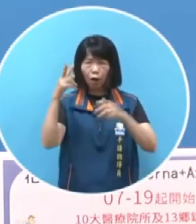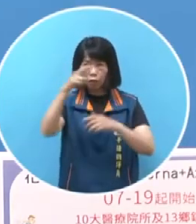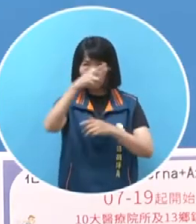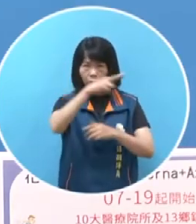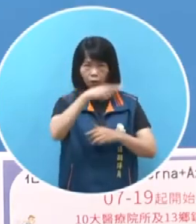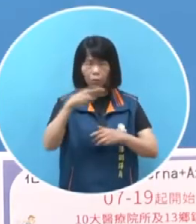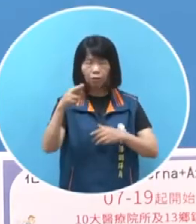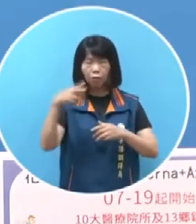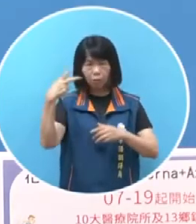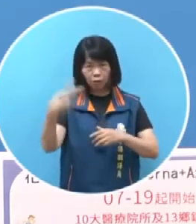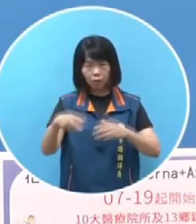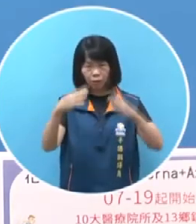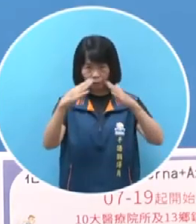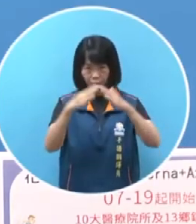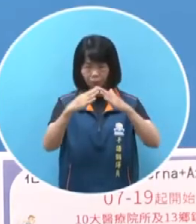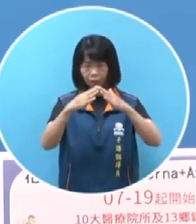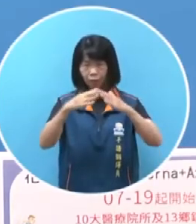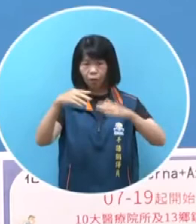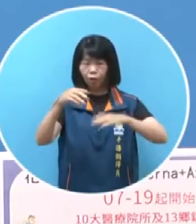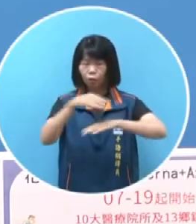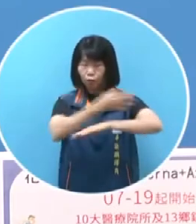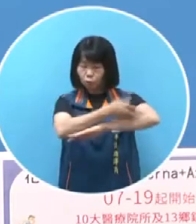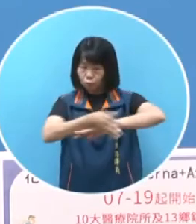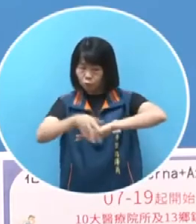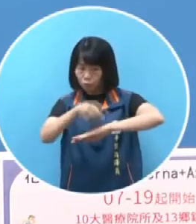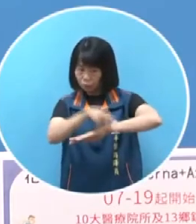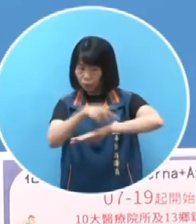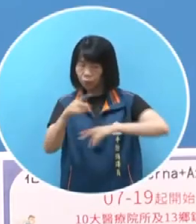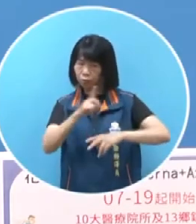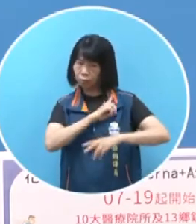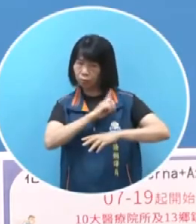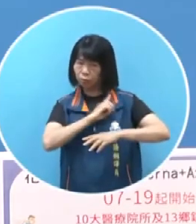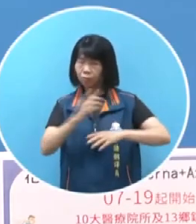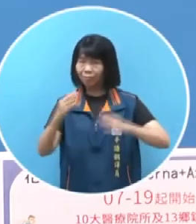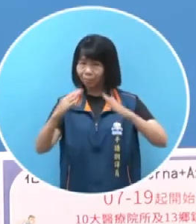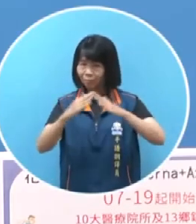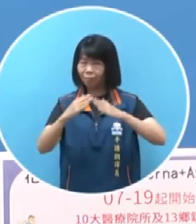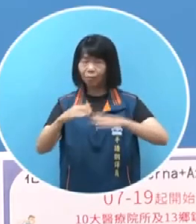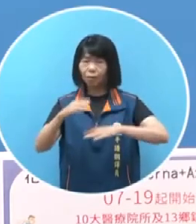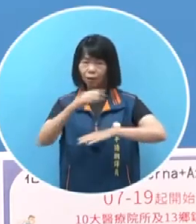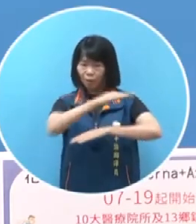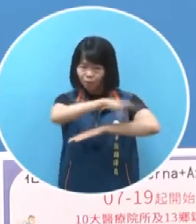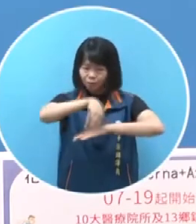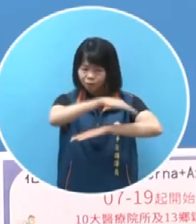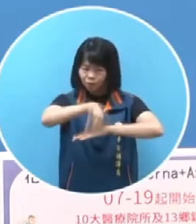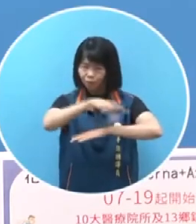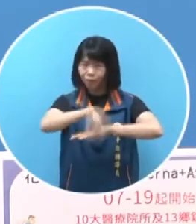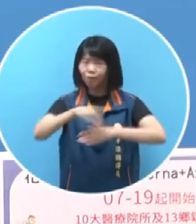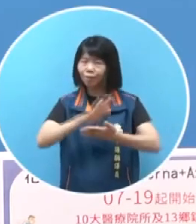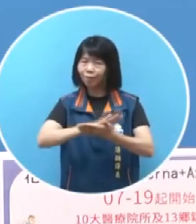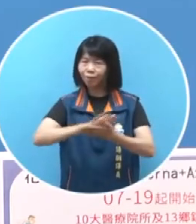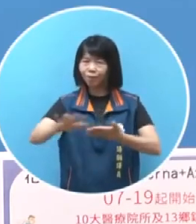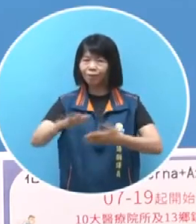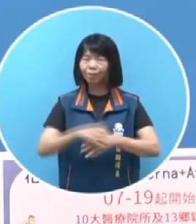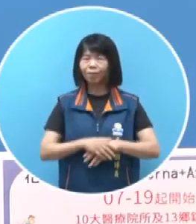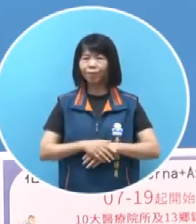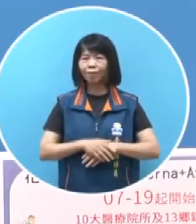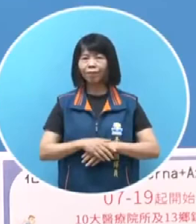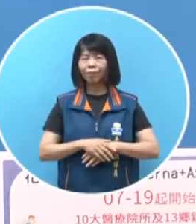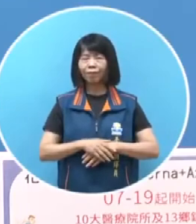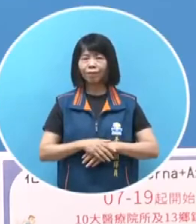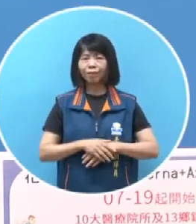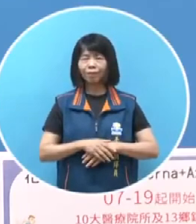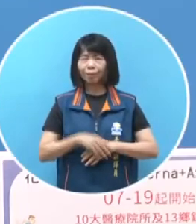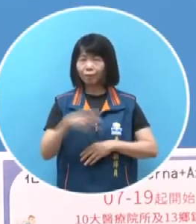还有我们居家旁边的小水沟，属于我们自己家庭周遭的，也把它清理干净、梳理干